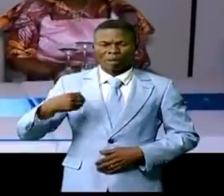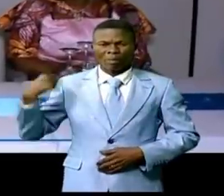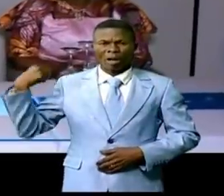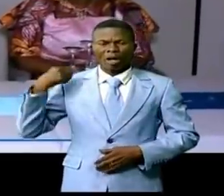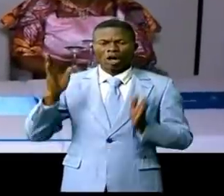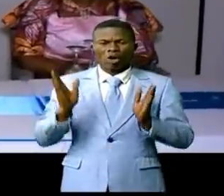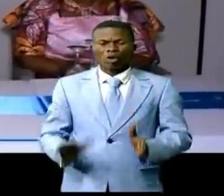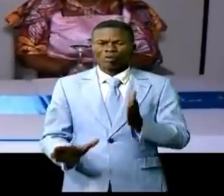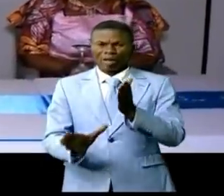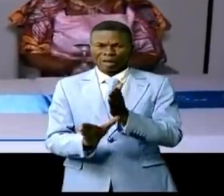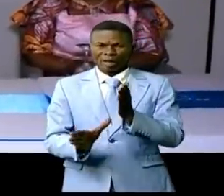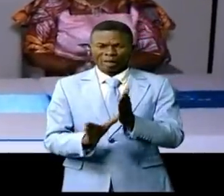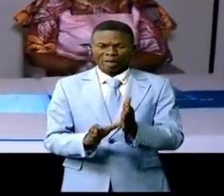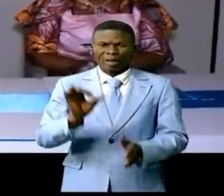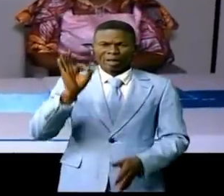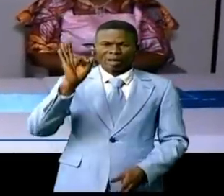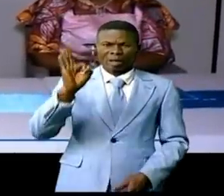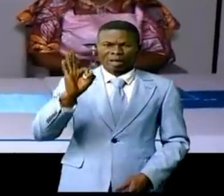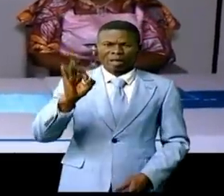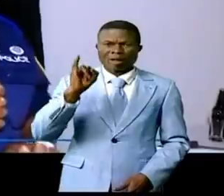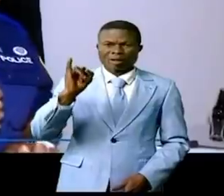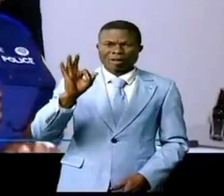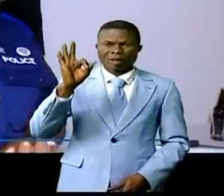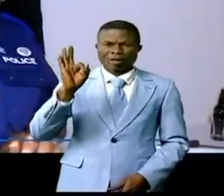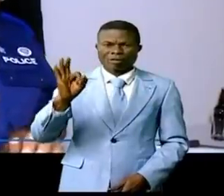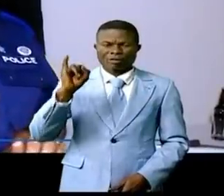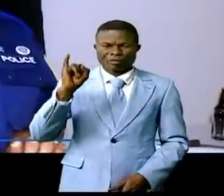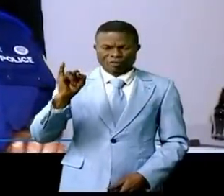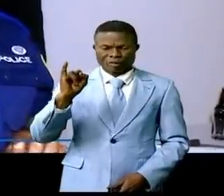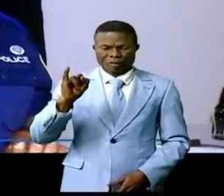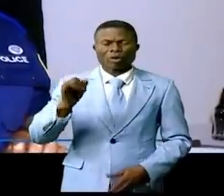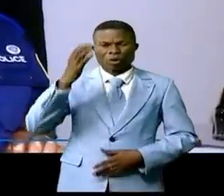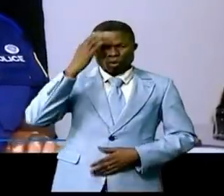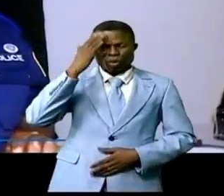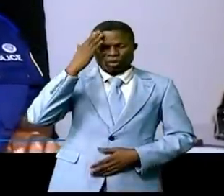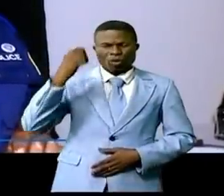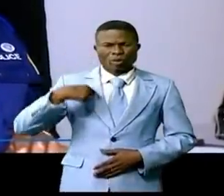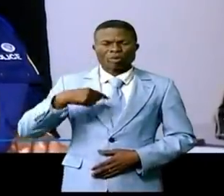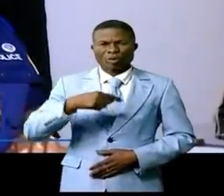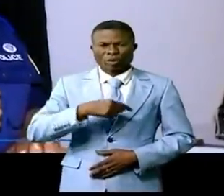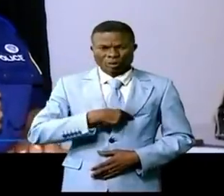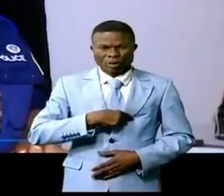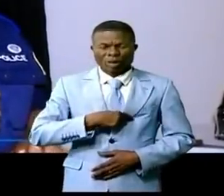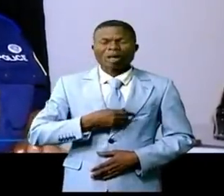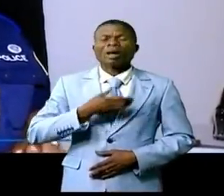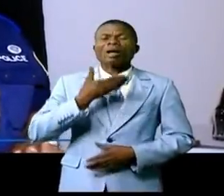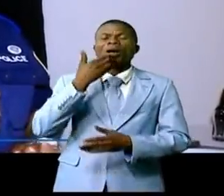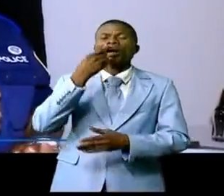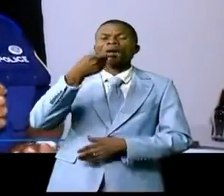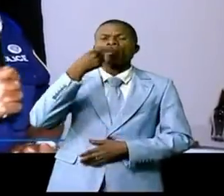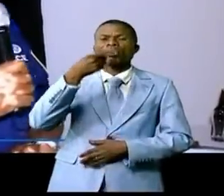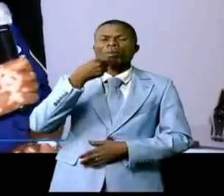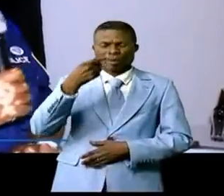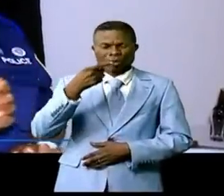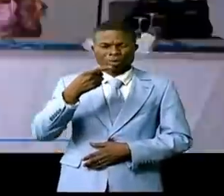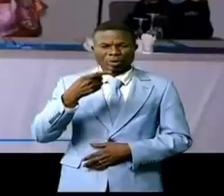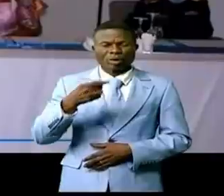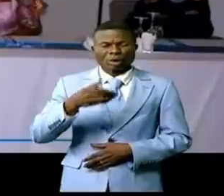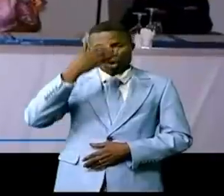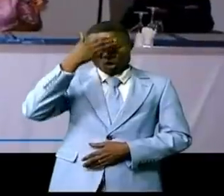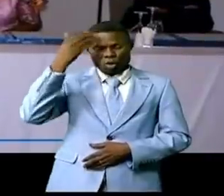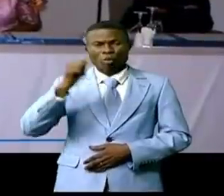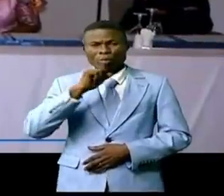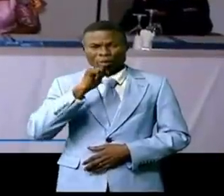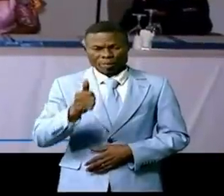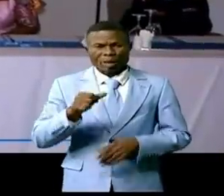ad interim de la province de Lualaba, il serait pour nous un crime de ne pas reconnaître